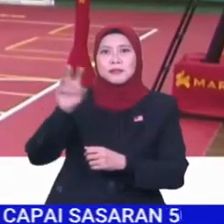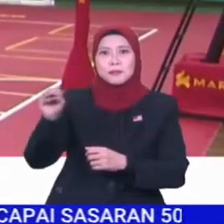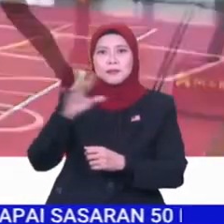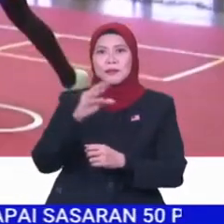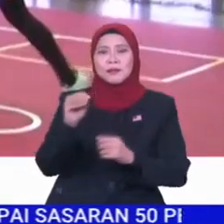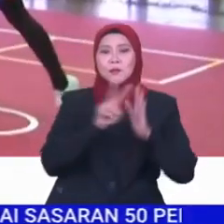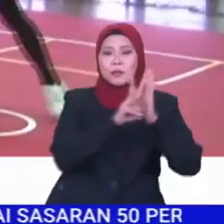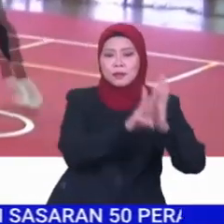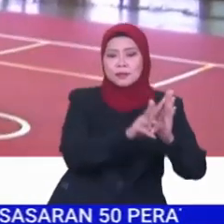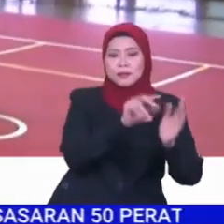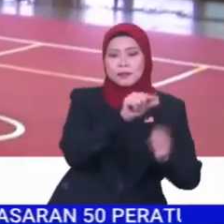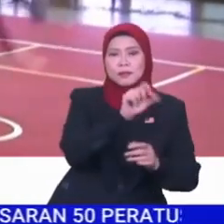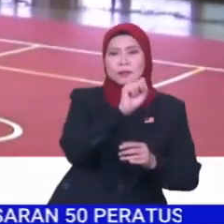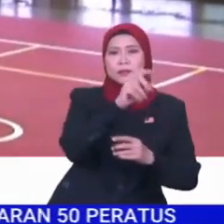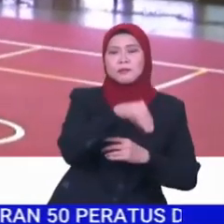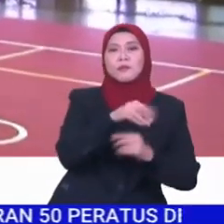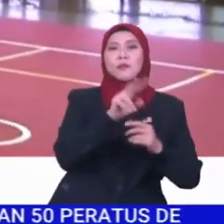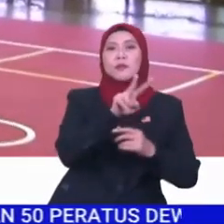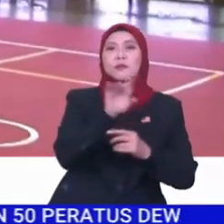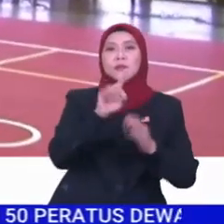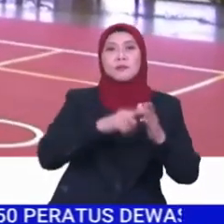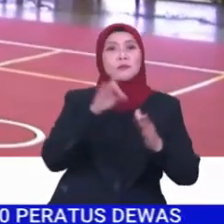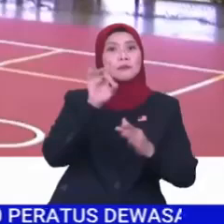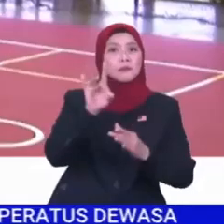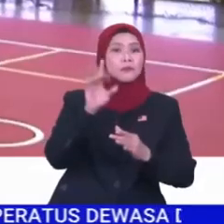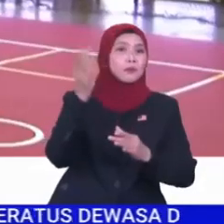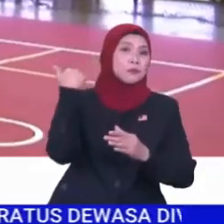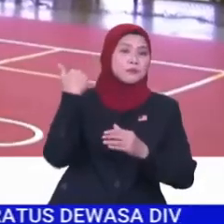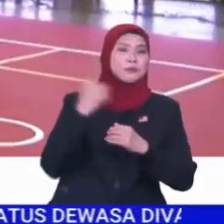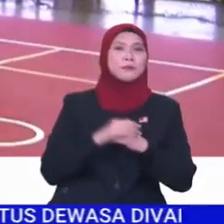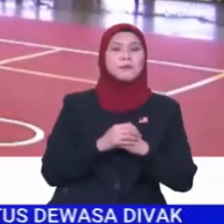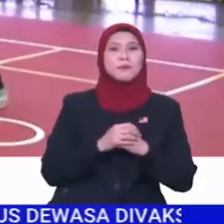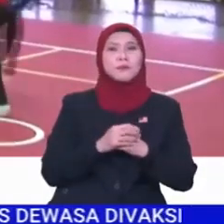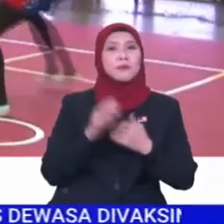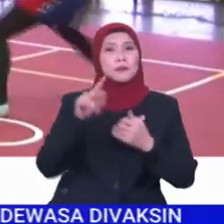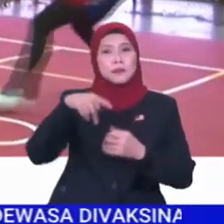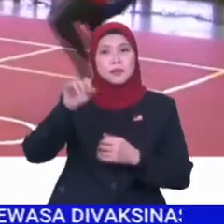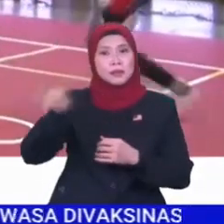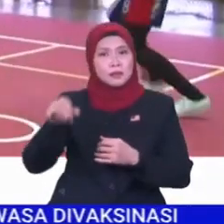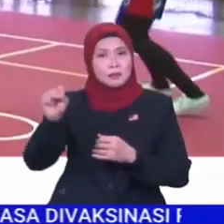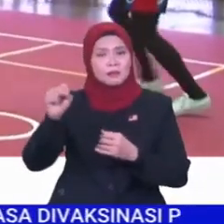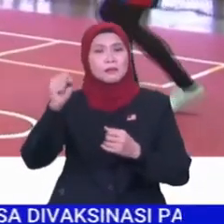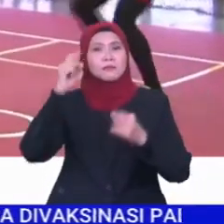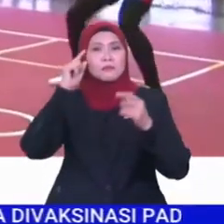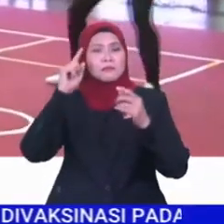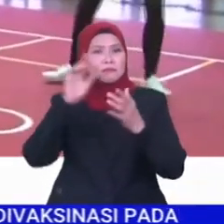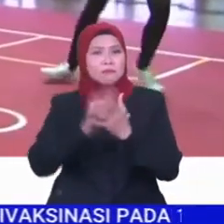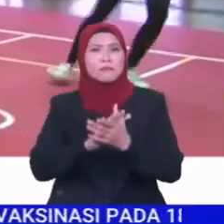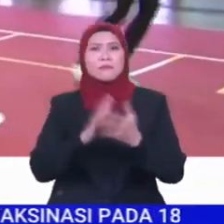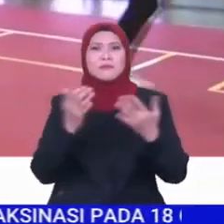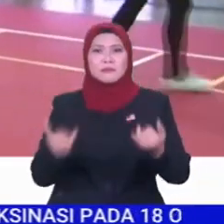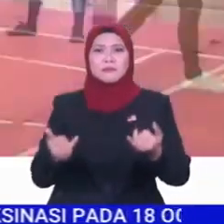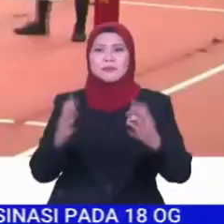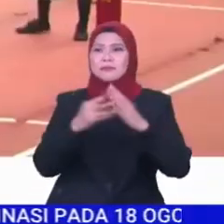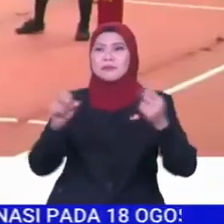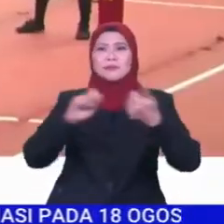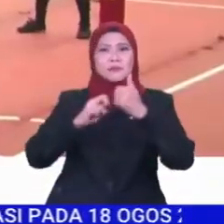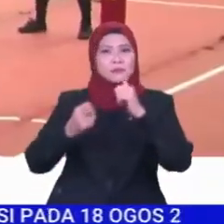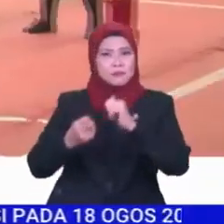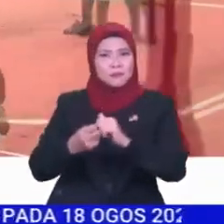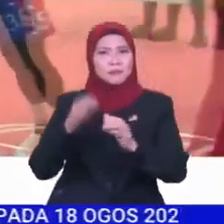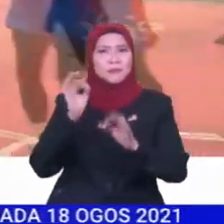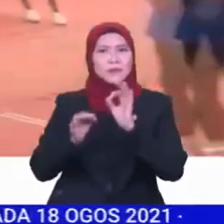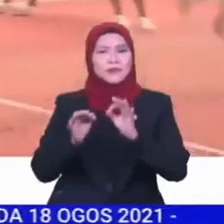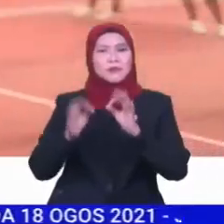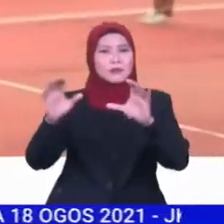wakil GSM pada 28 Jun lepas. Dalam masa sama, PJS yakin kemelut melanda PSM akan berakhir